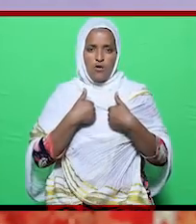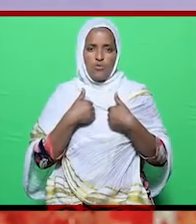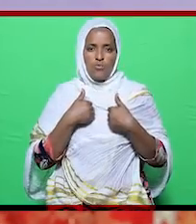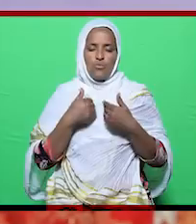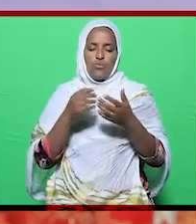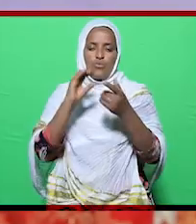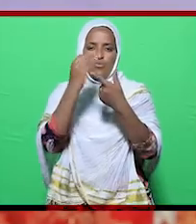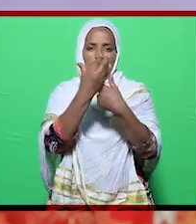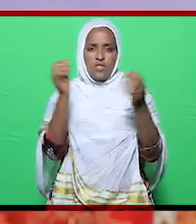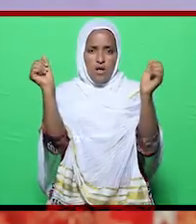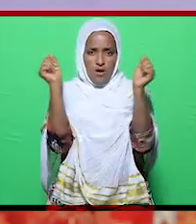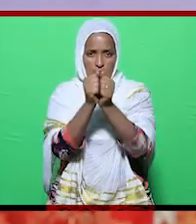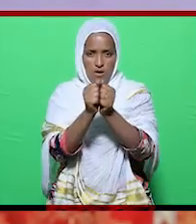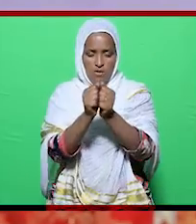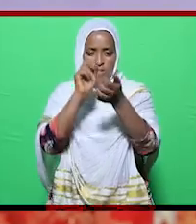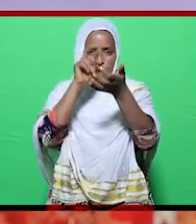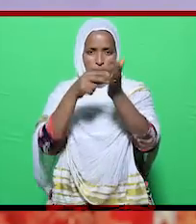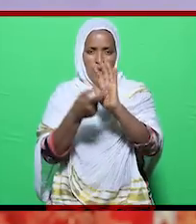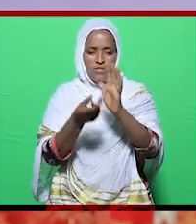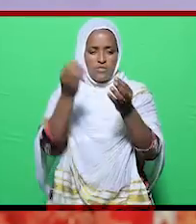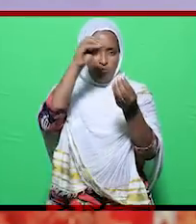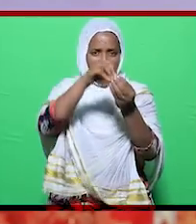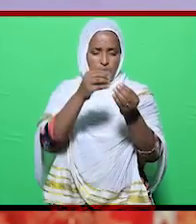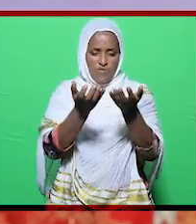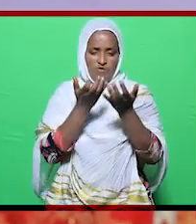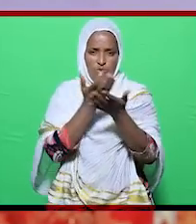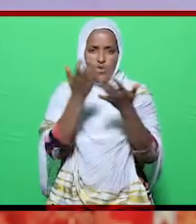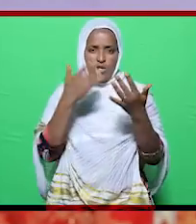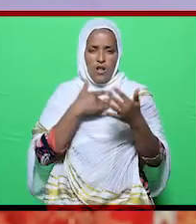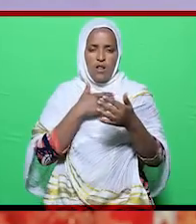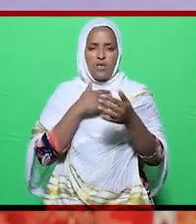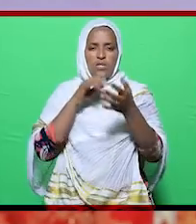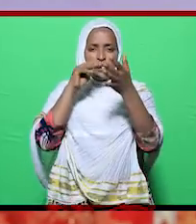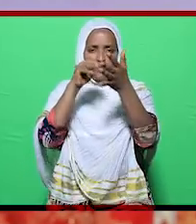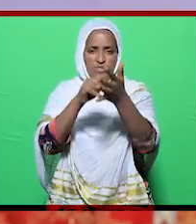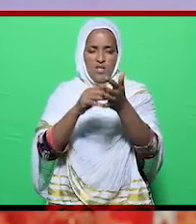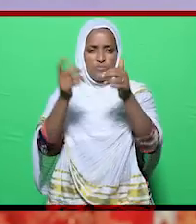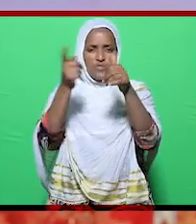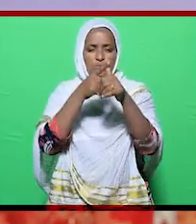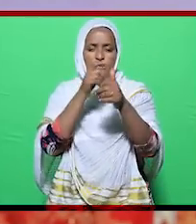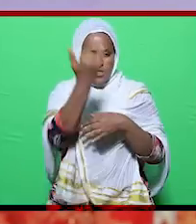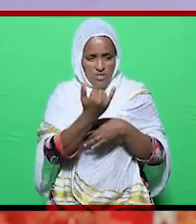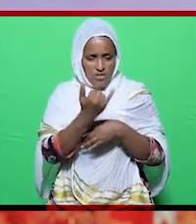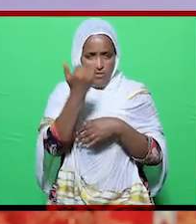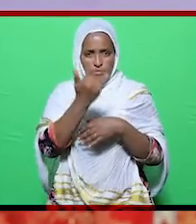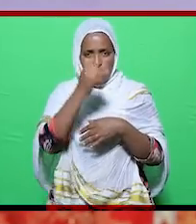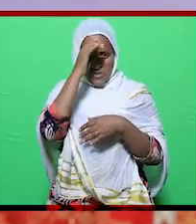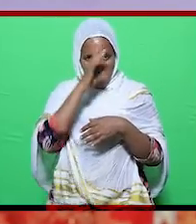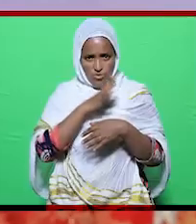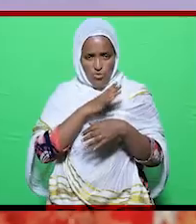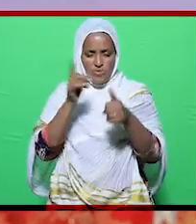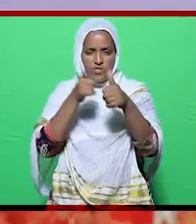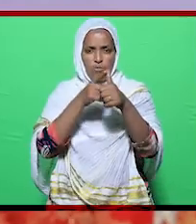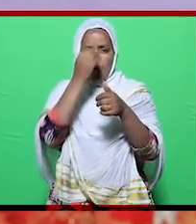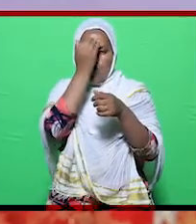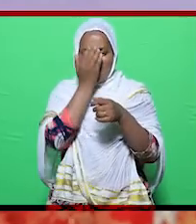ካለው ነባራዊ ሁኔታ ጋር ማለት መጨመር የምፈልገው ነገር አለ። ለምሳሌ መጀመሪያ ቅድመ ሁኔታው